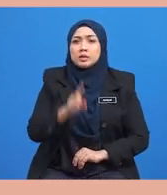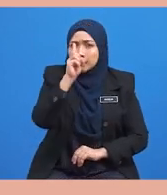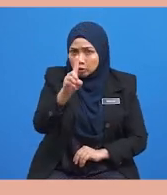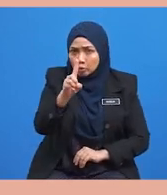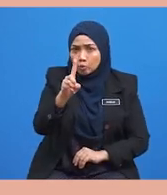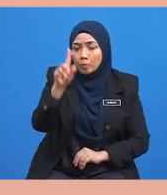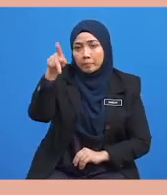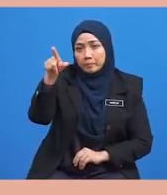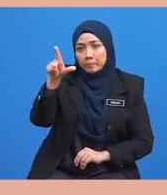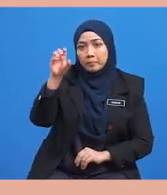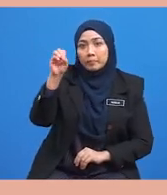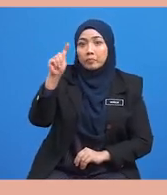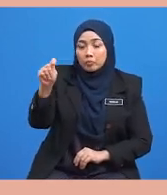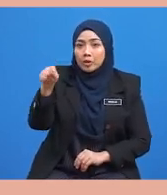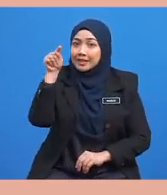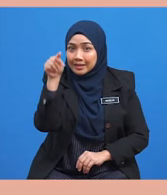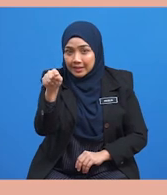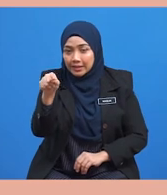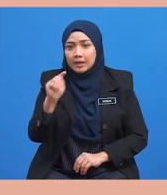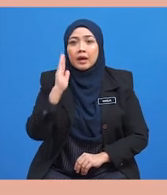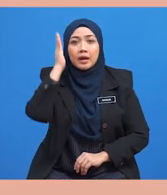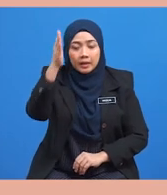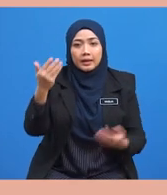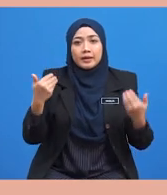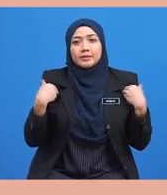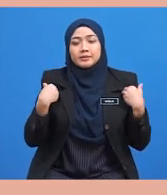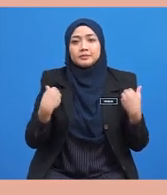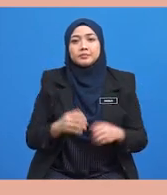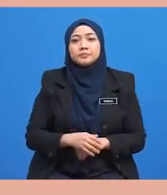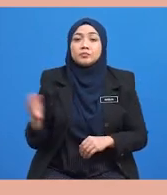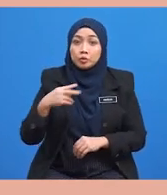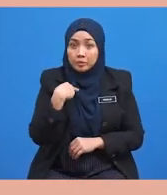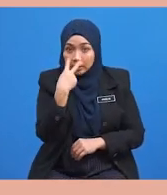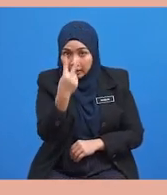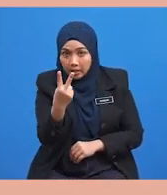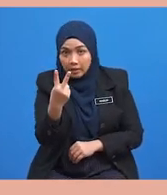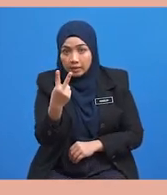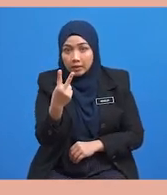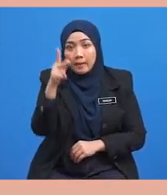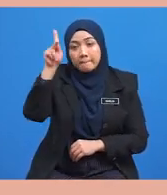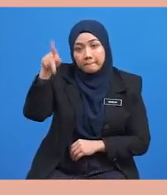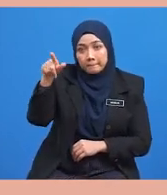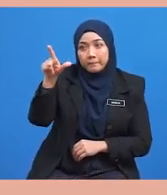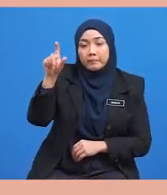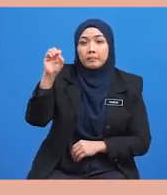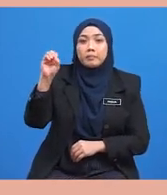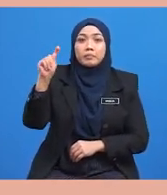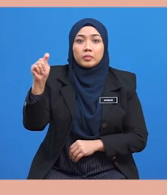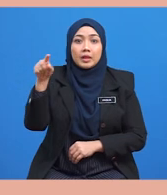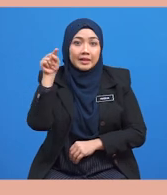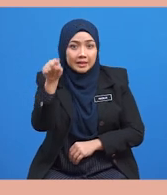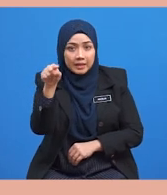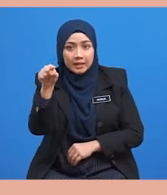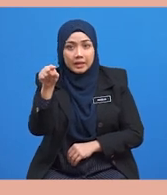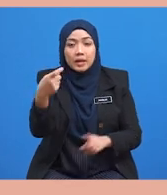akan dihasilkan. Mari kita sama-sama perhatikan plot titik yang dihasilkan daripada data